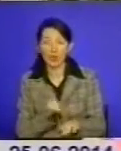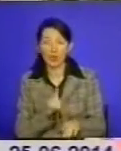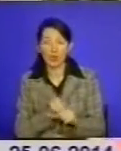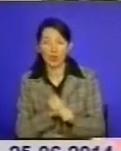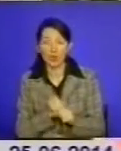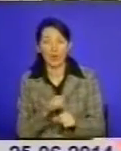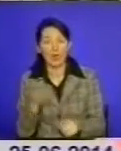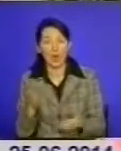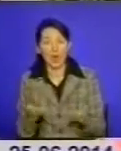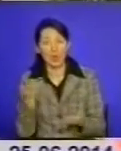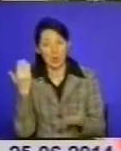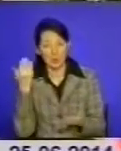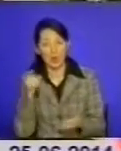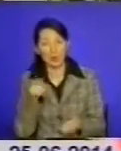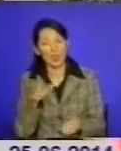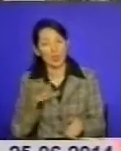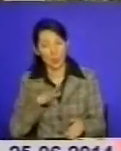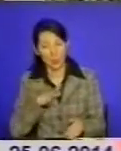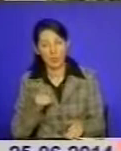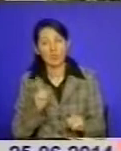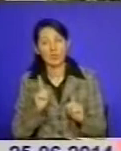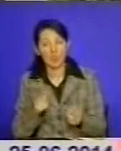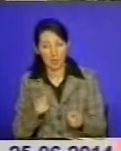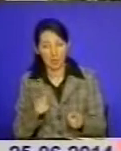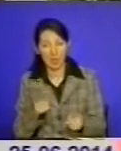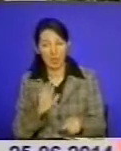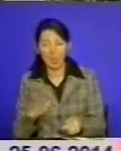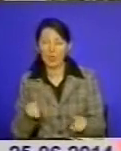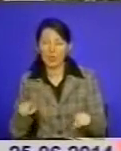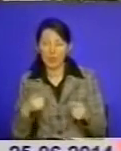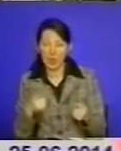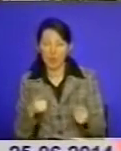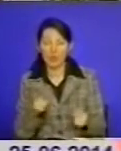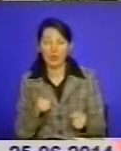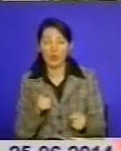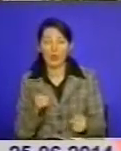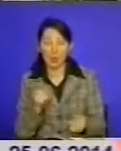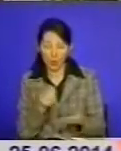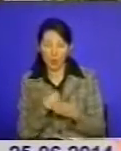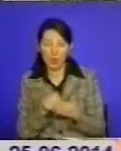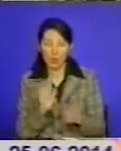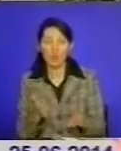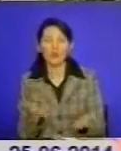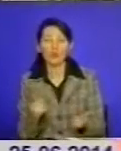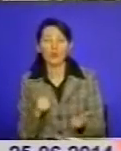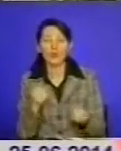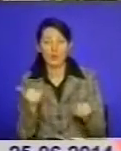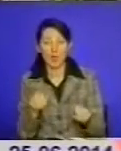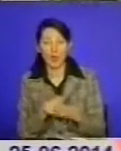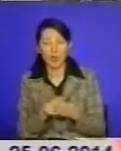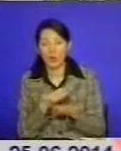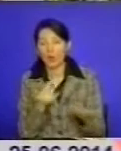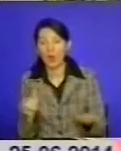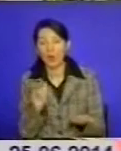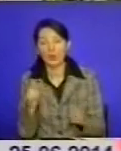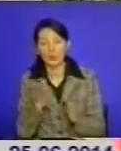вони були і діяли, і були створені. Чому? Тому що кошти в них були. Чому зараз коштів немає? Де вони всі йдуть? І де вони поділися всі кошти?